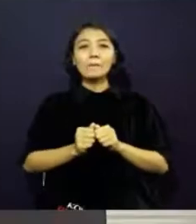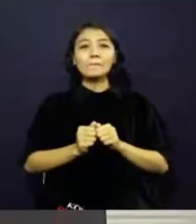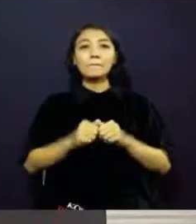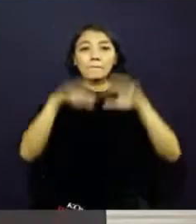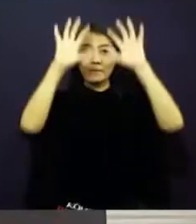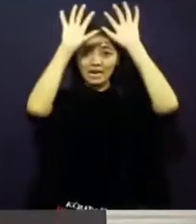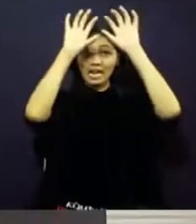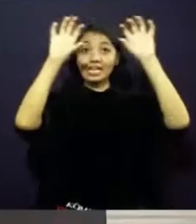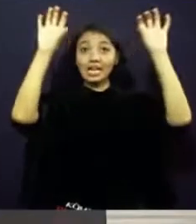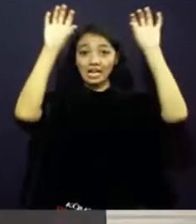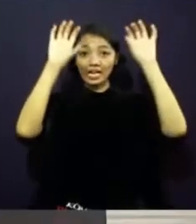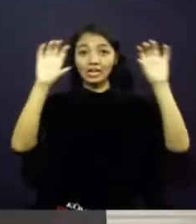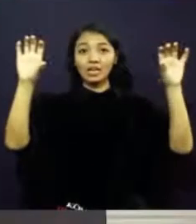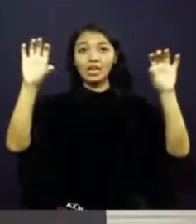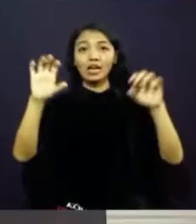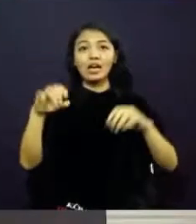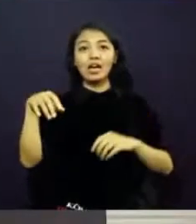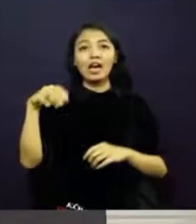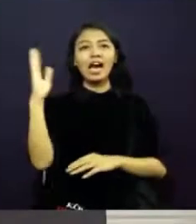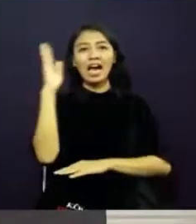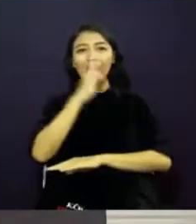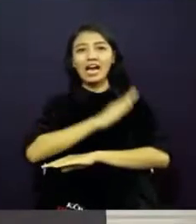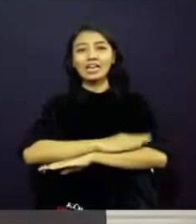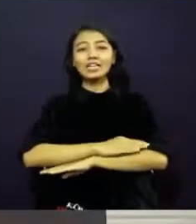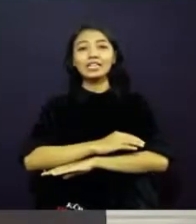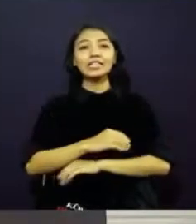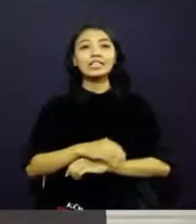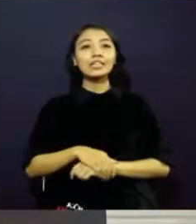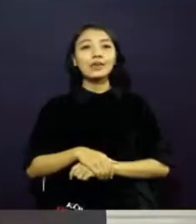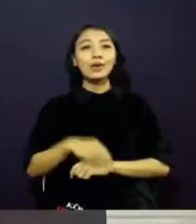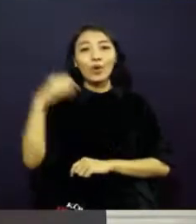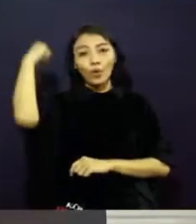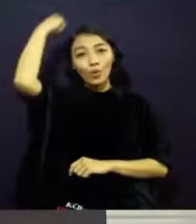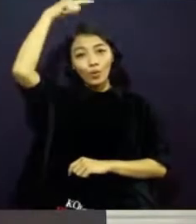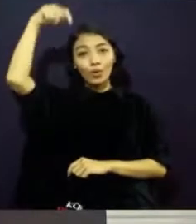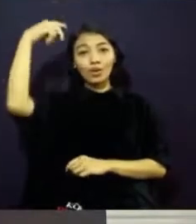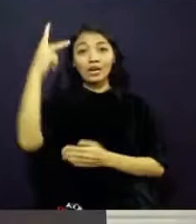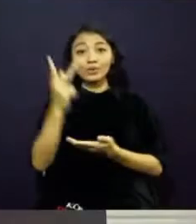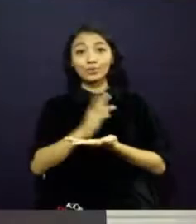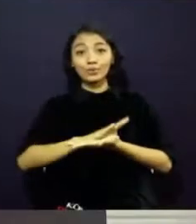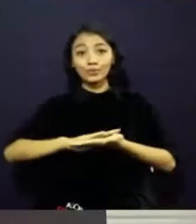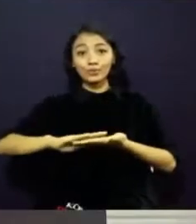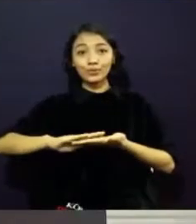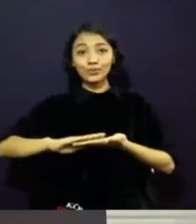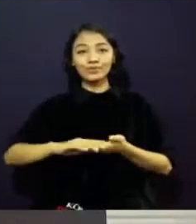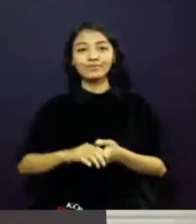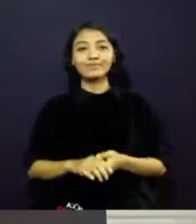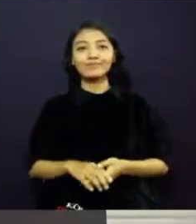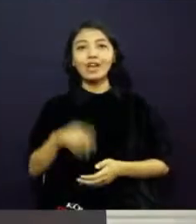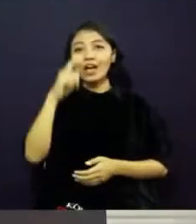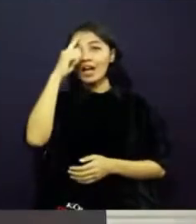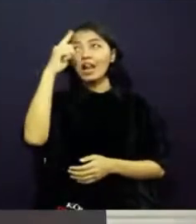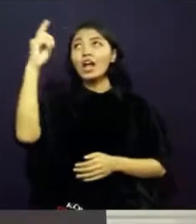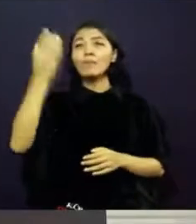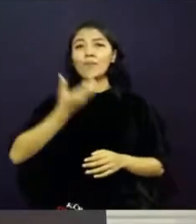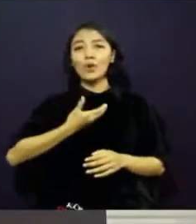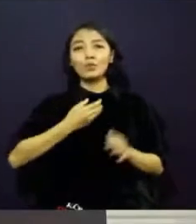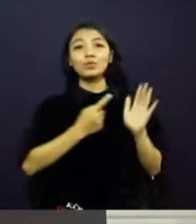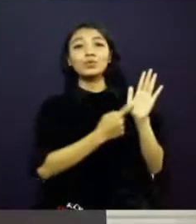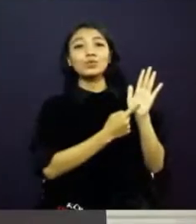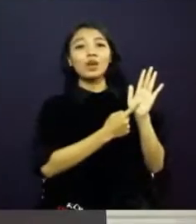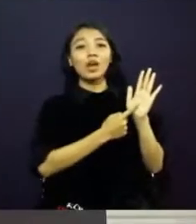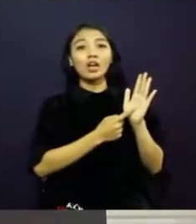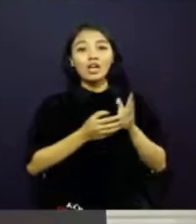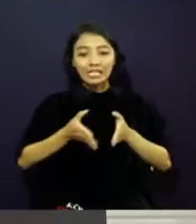Kudus ini Allah menunjukkan jalan kehidupan yang patut kita jalani hari